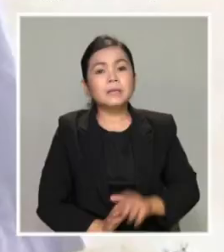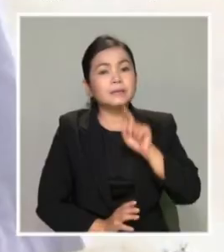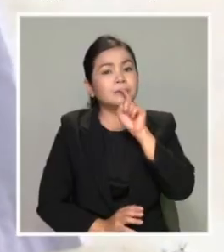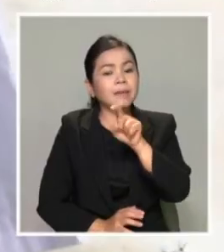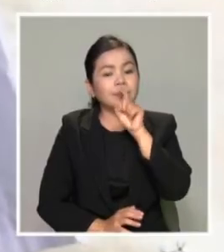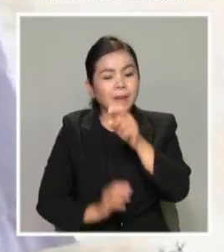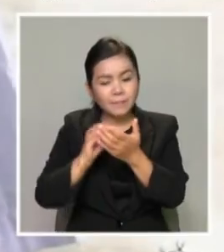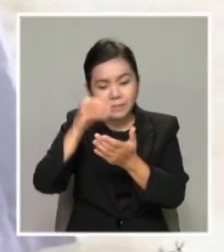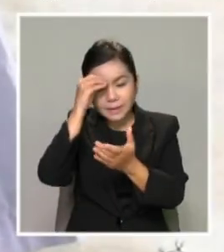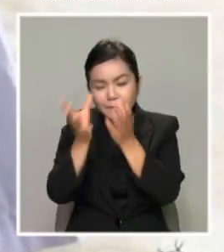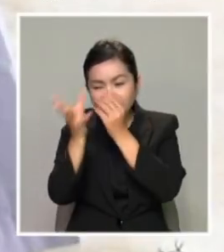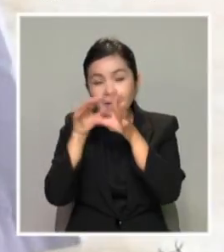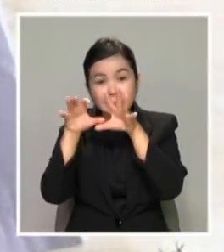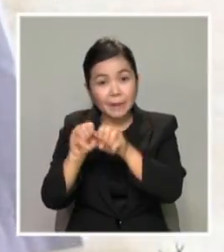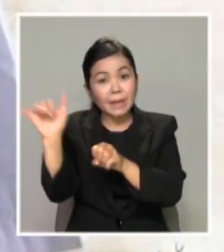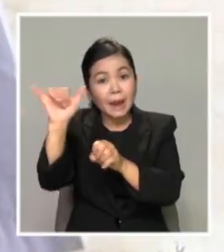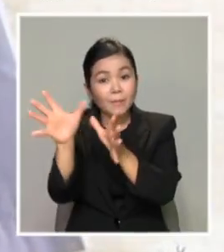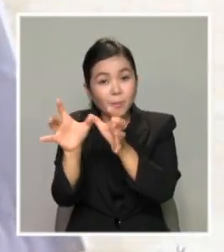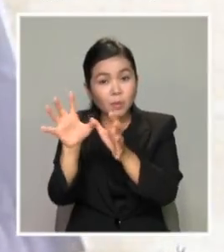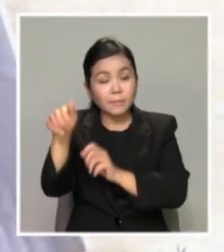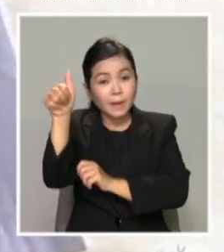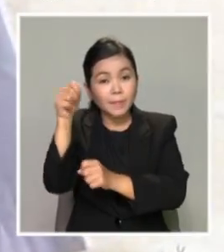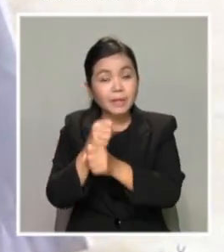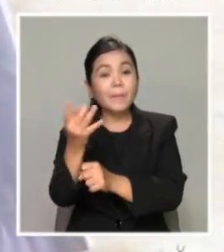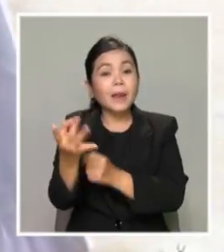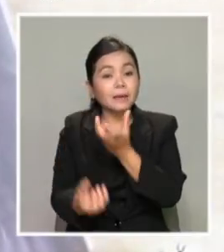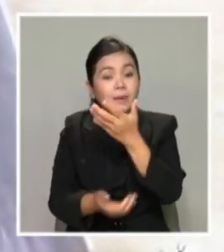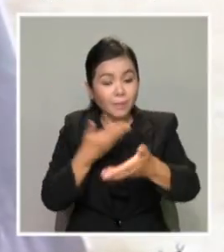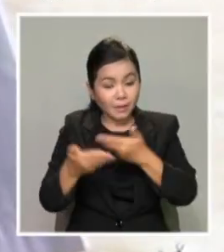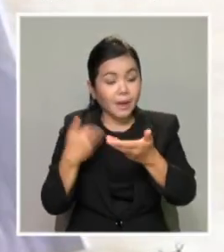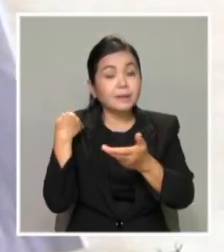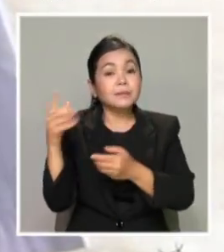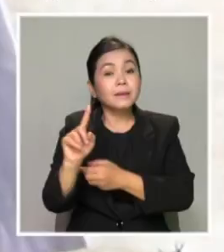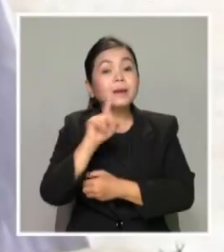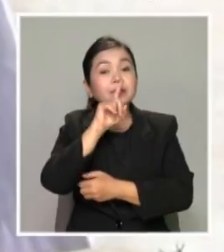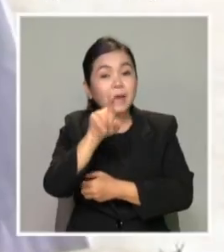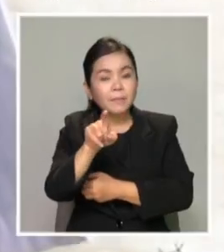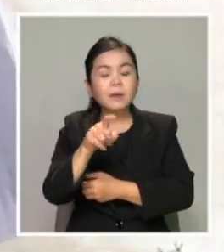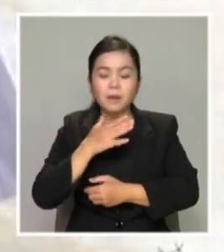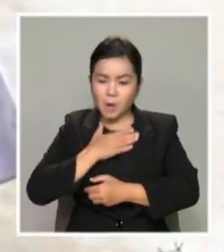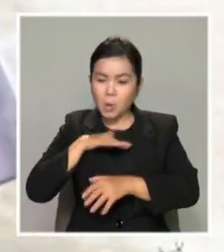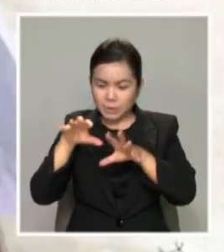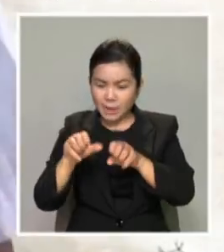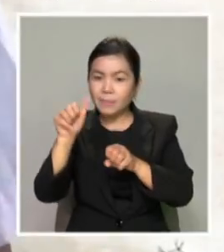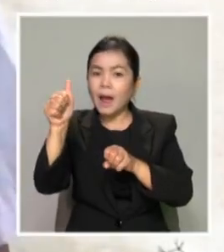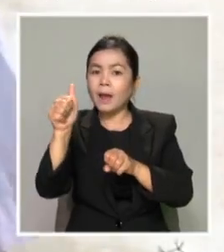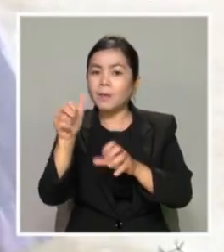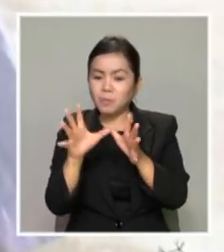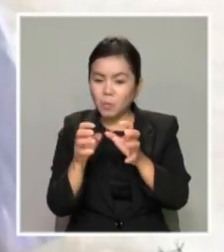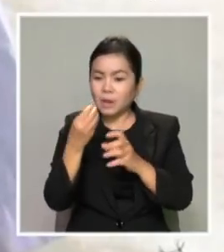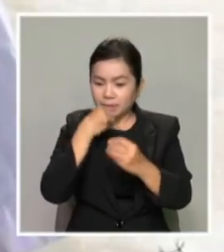ตั้งแต่เรียนมานี้ได้ปูมากี่ตัวแล้วเอาไปทำอะไรกินบ้างหรือเอาไปขาย เอาขายบ้างครับ